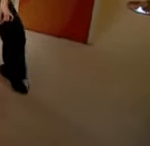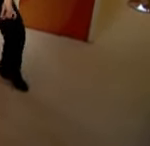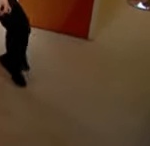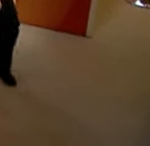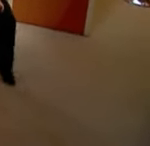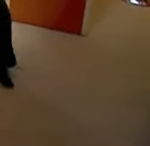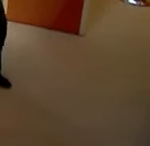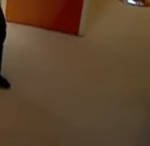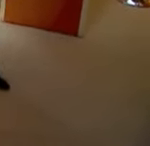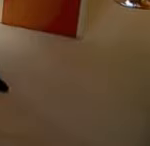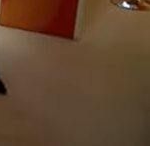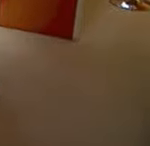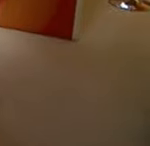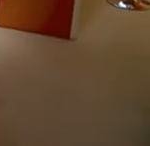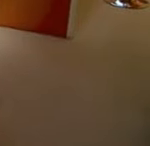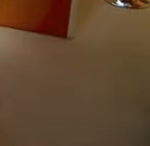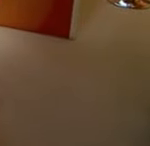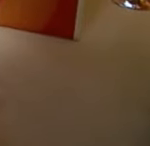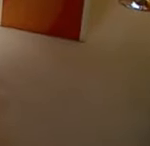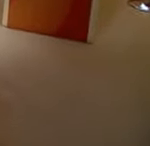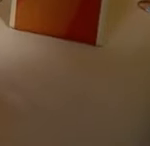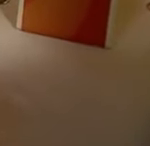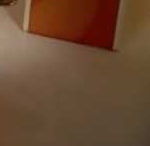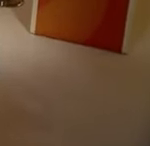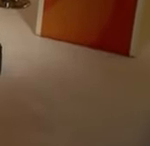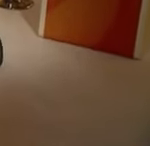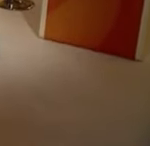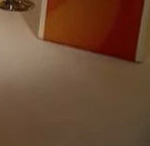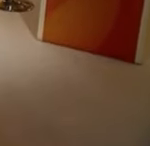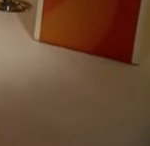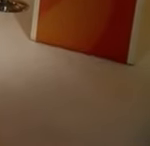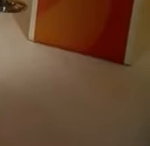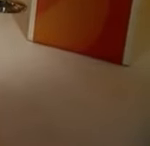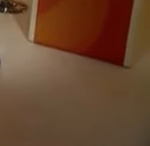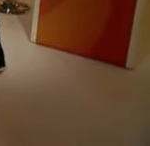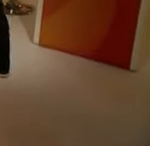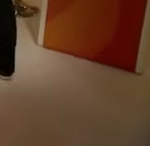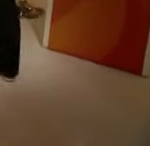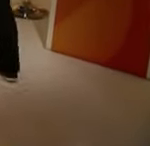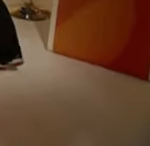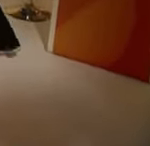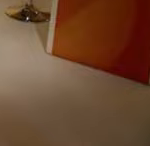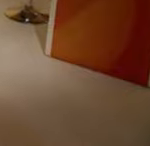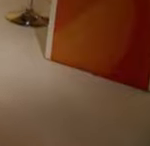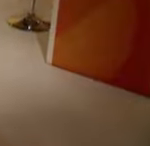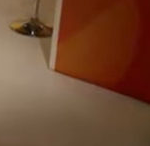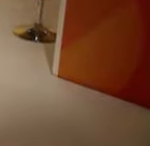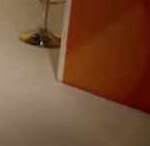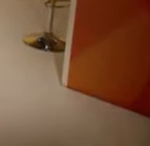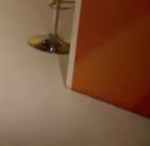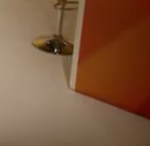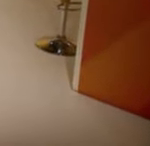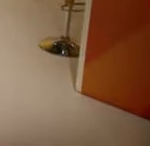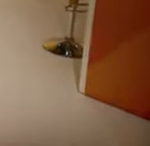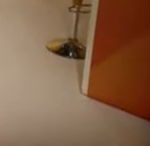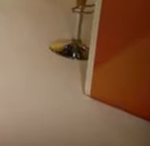dupy. Tak, výborně. A máme pro vás ještě teda jednu malinkou ukázku s dětmi v náručí, ale protože aby Kristýnka